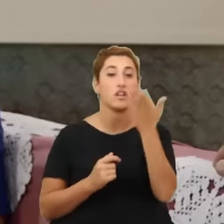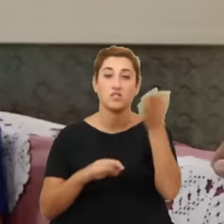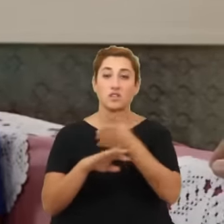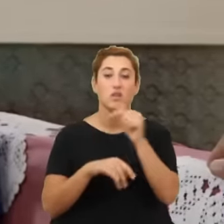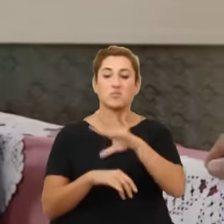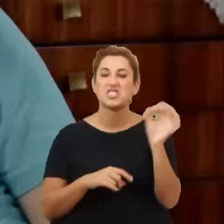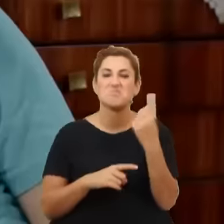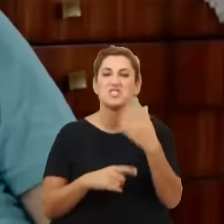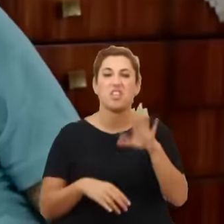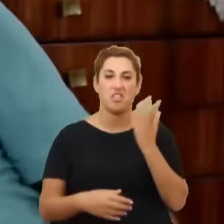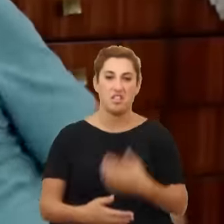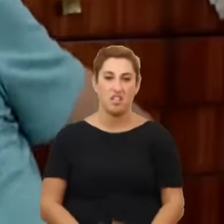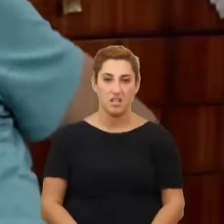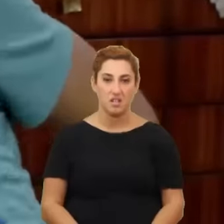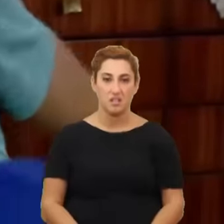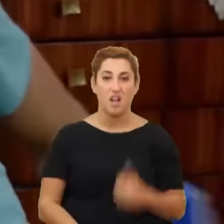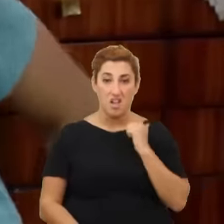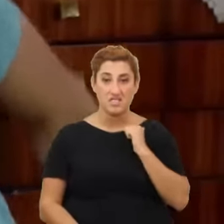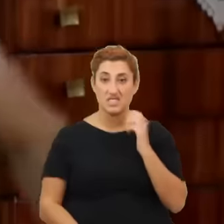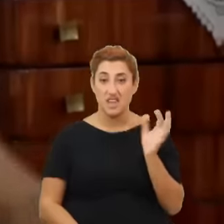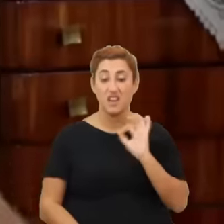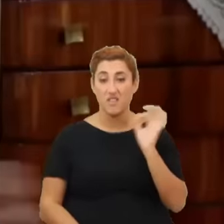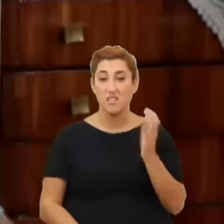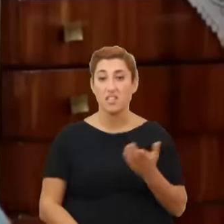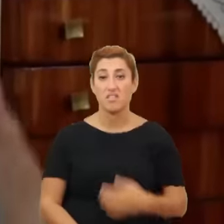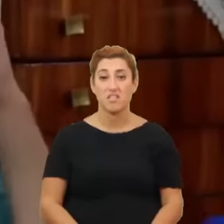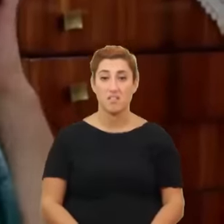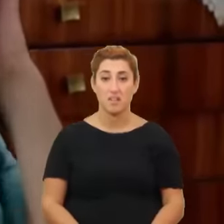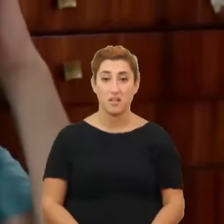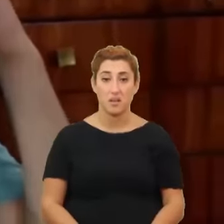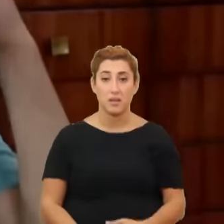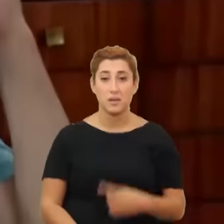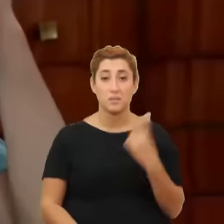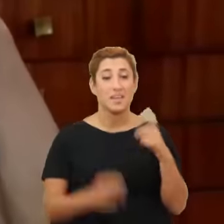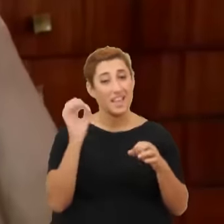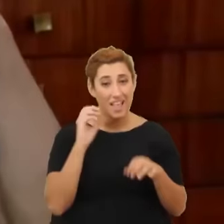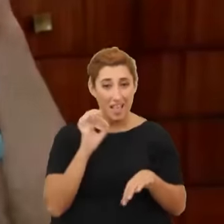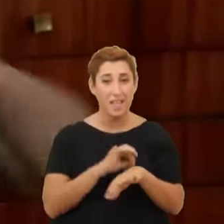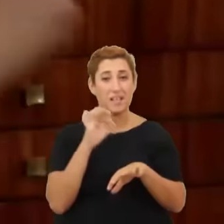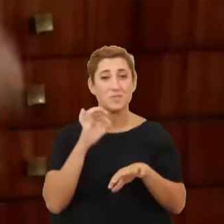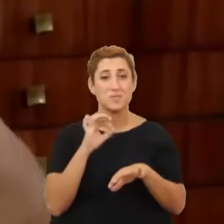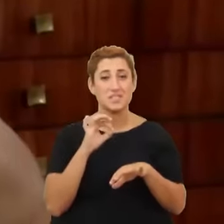ha. Bunlar hiçbir şey. Askerlik, evet ya. Bir an önce...